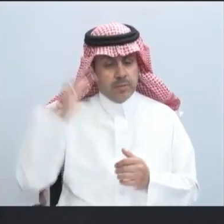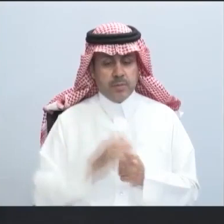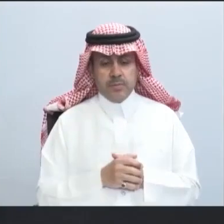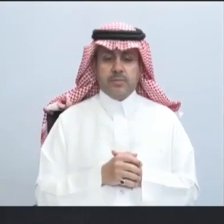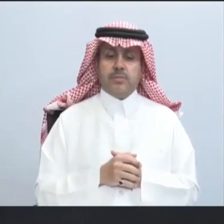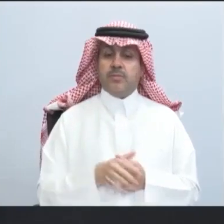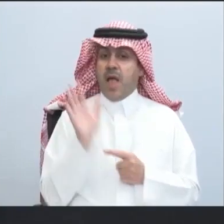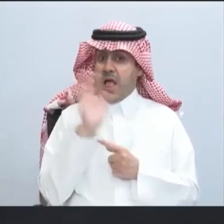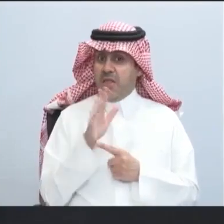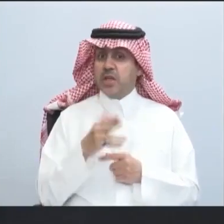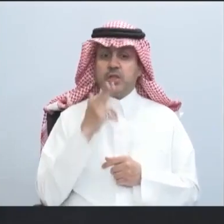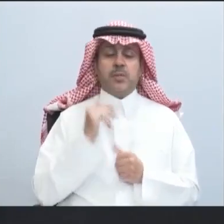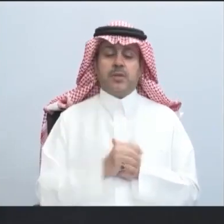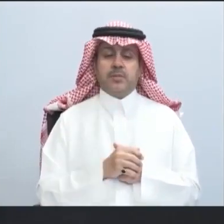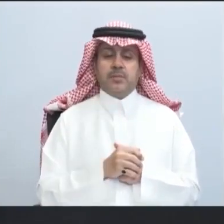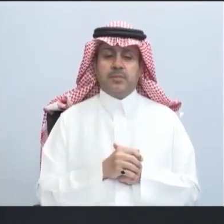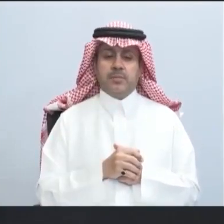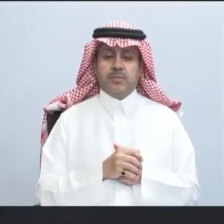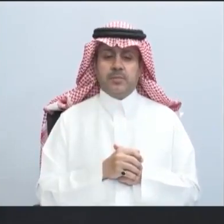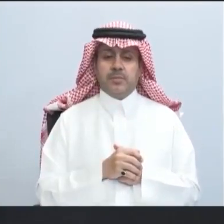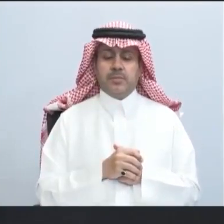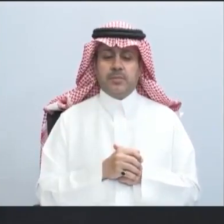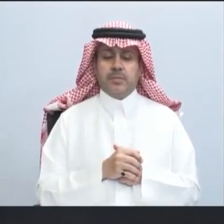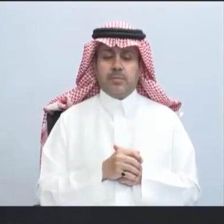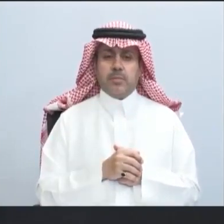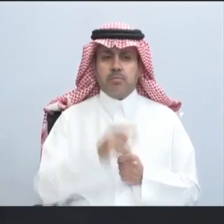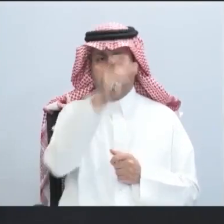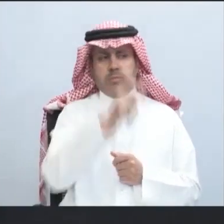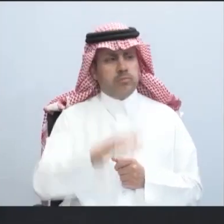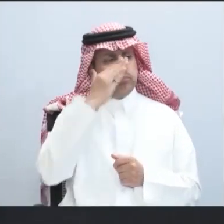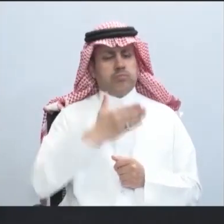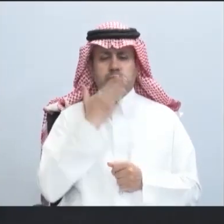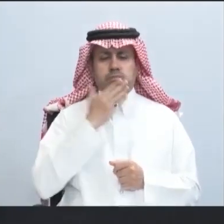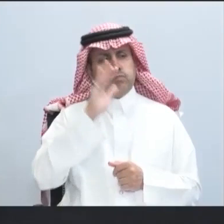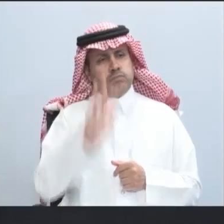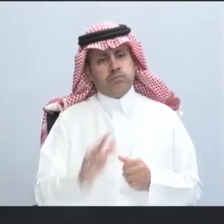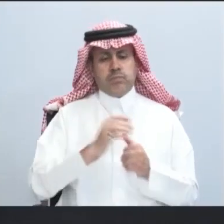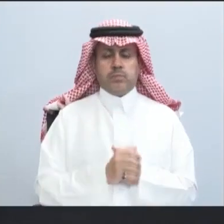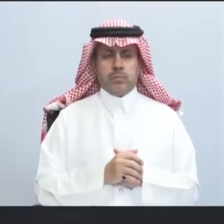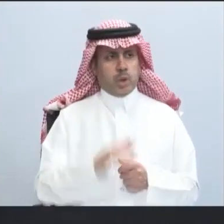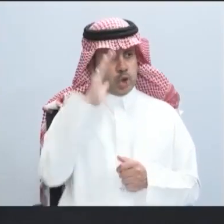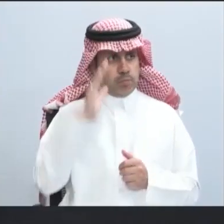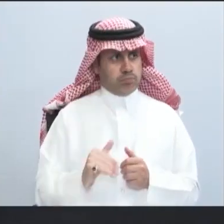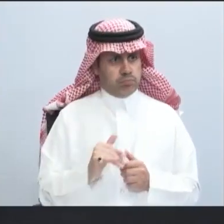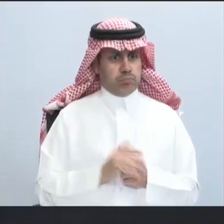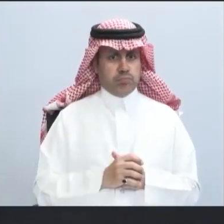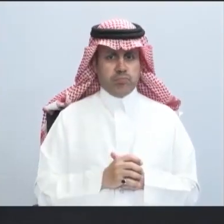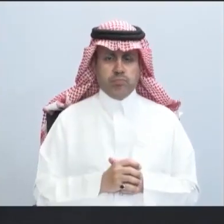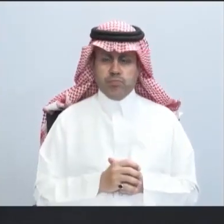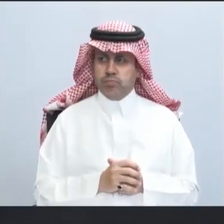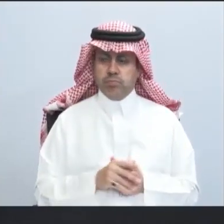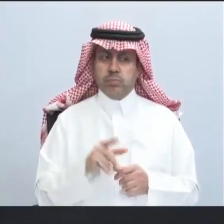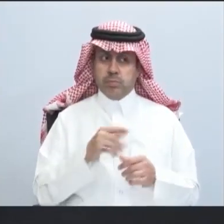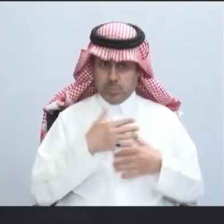هذه اثارها جميع جدا بل البعض ربما اصلا لا يسلم وربما ان سلم يكون كذلك كظ الوجه